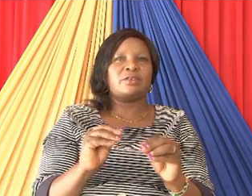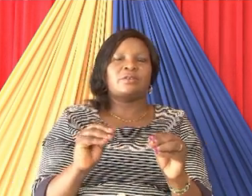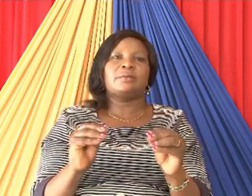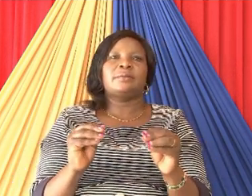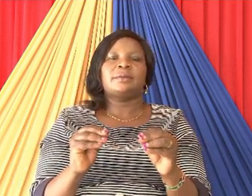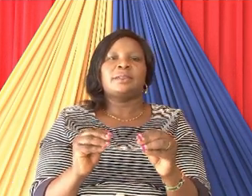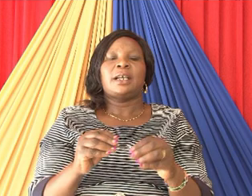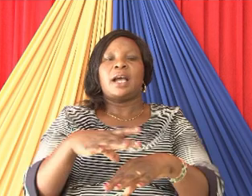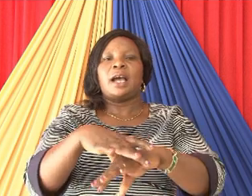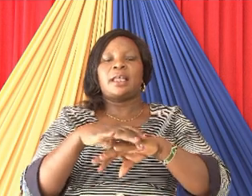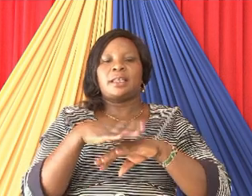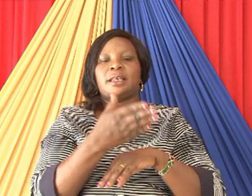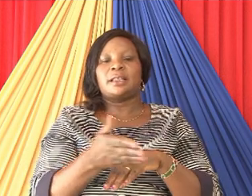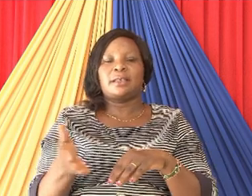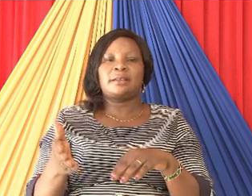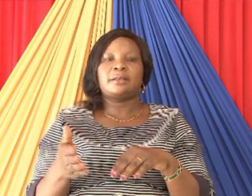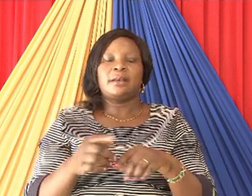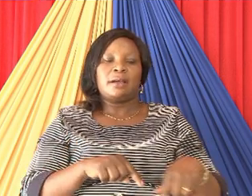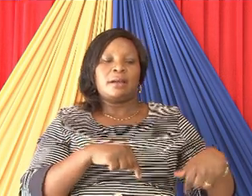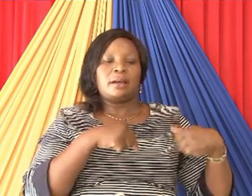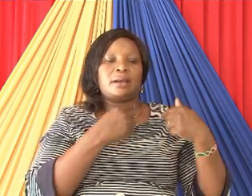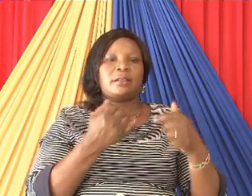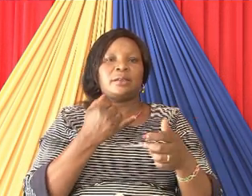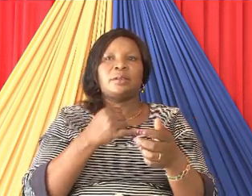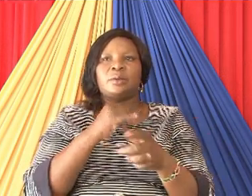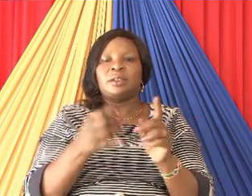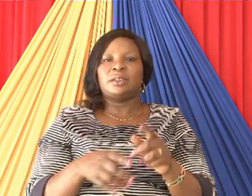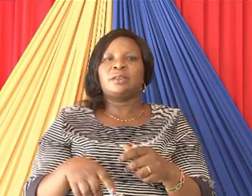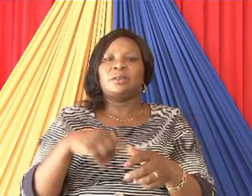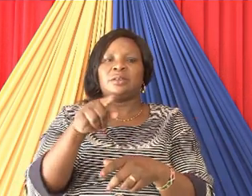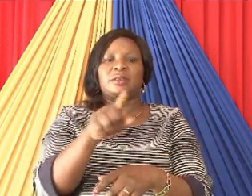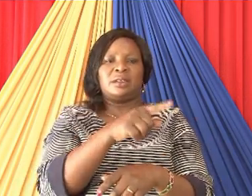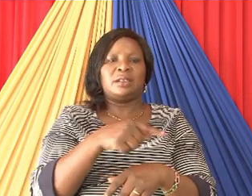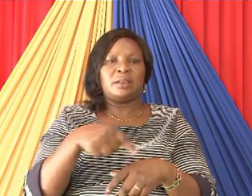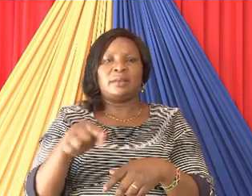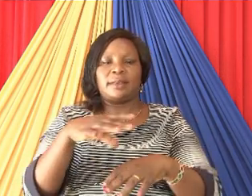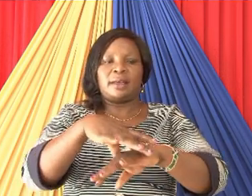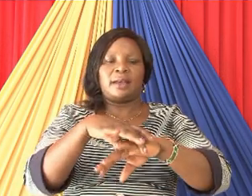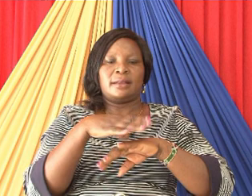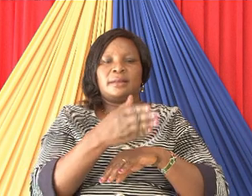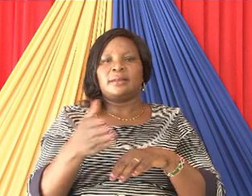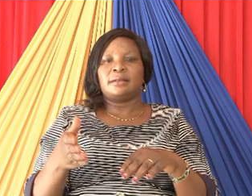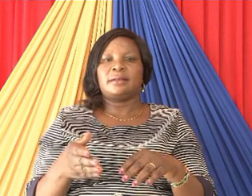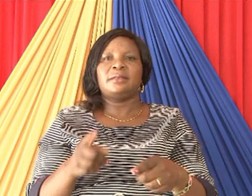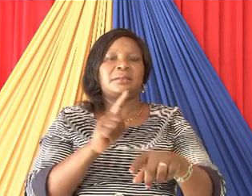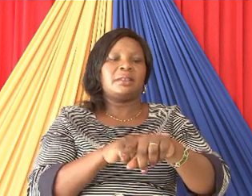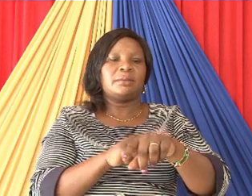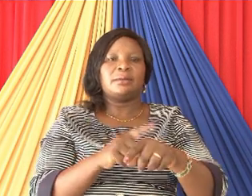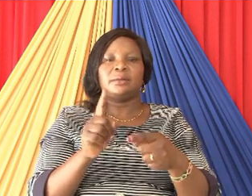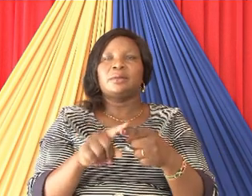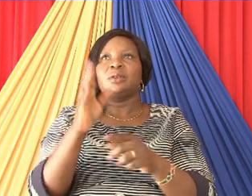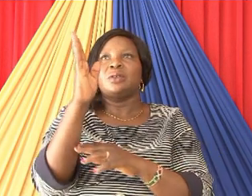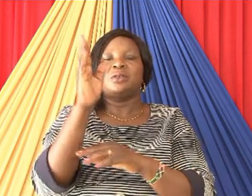ya ulimwengu. Moyo ambao umekuwa crowded na mambo ya ulimwengu hauna nafasi ya Mungu katika maisha